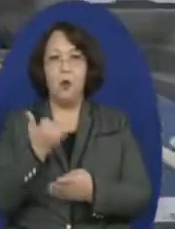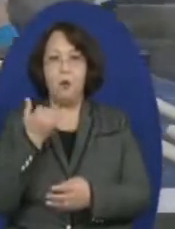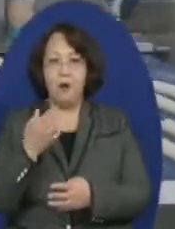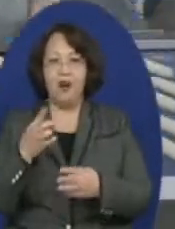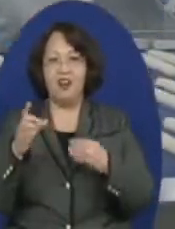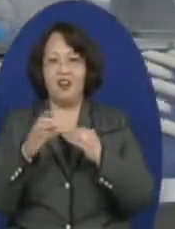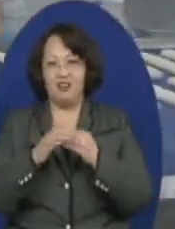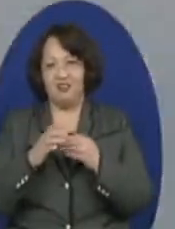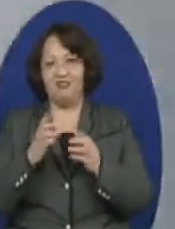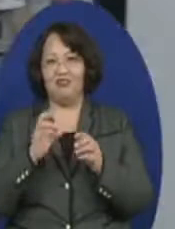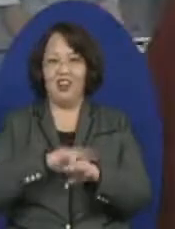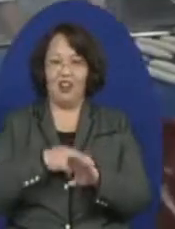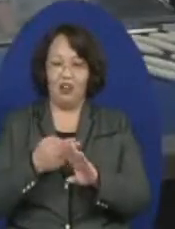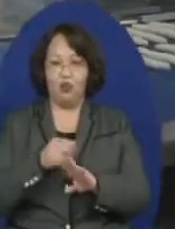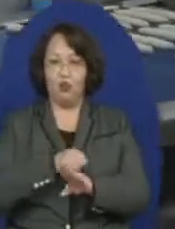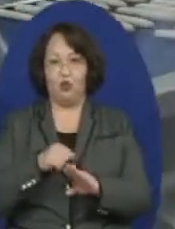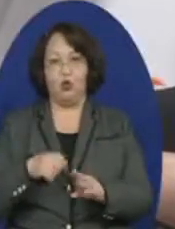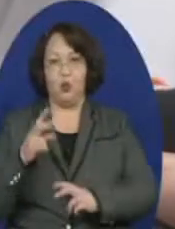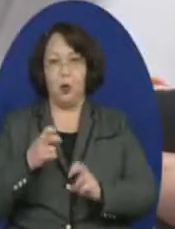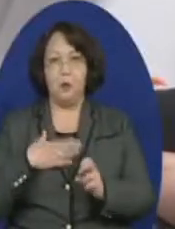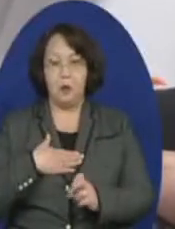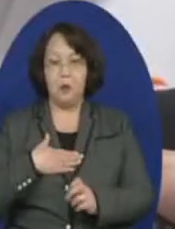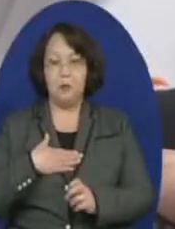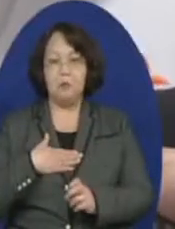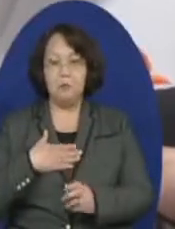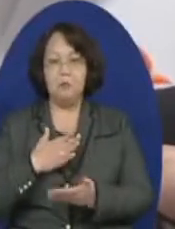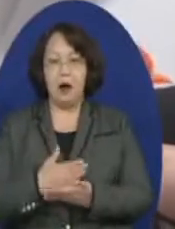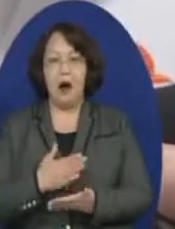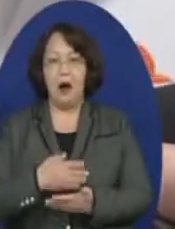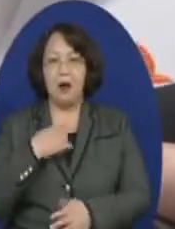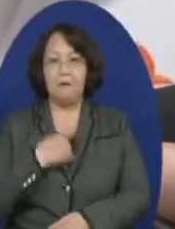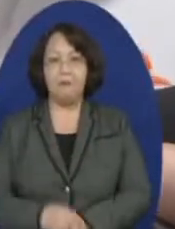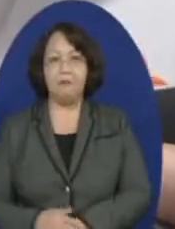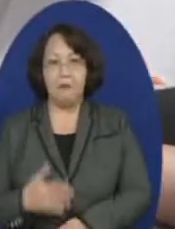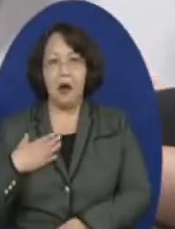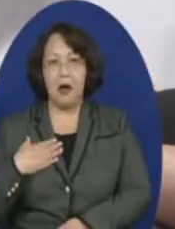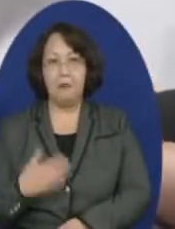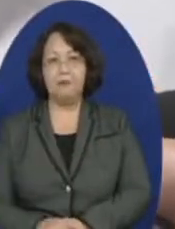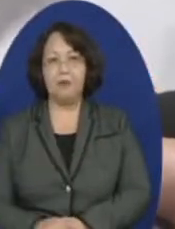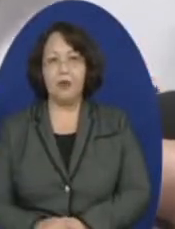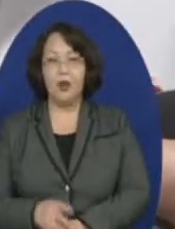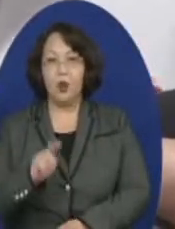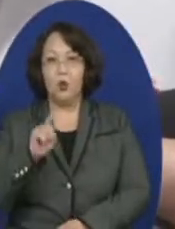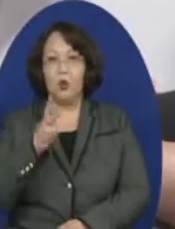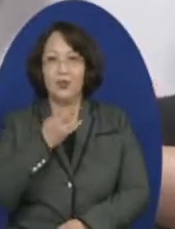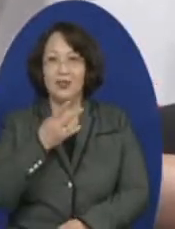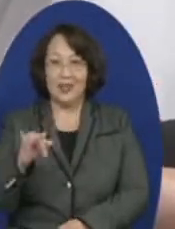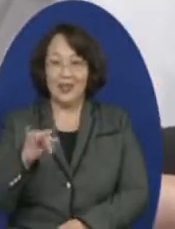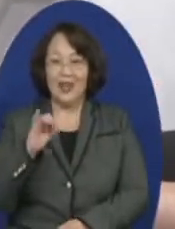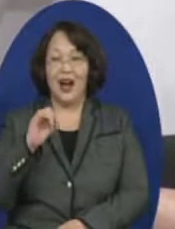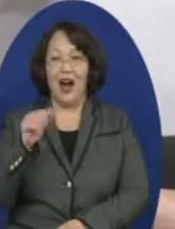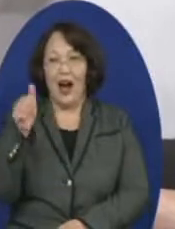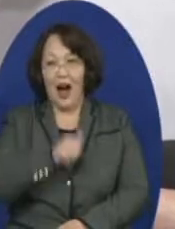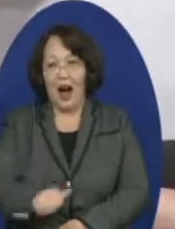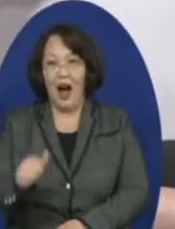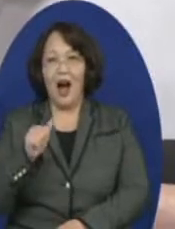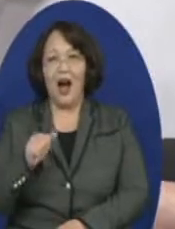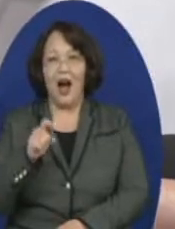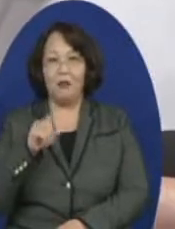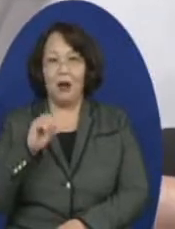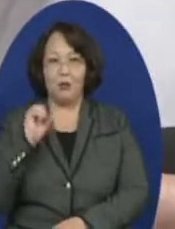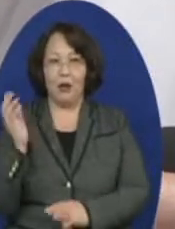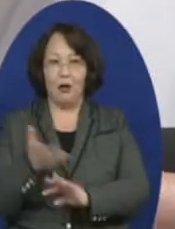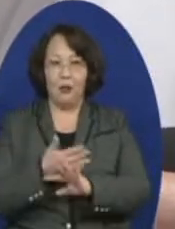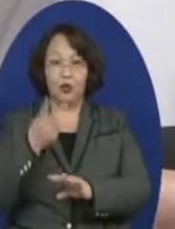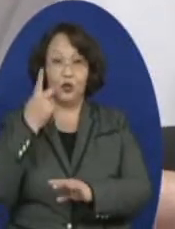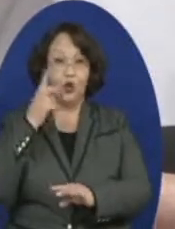Эрдэнэ, Дарханд өөрийн гэсэн үйлдвэртэй юм а. Одоо энэ хүнсний хангамж аюулгүй байдлын улсын юм хөдөлгөөн өргөнүүлж байгаа нь маш их чухал юм